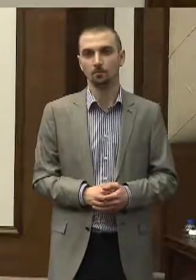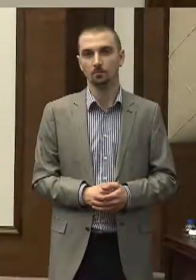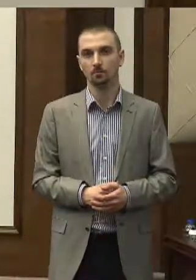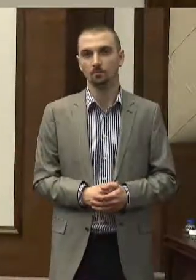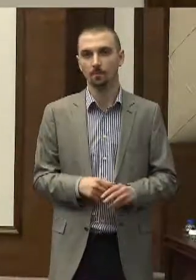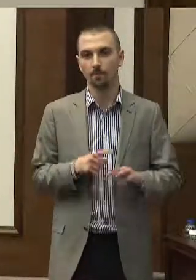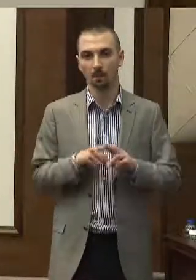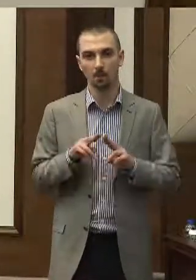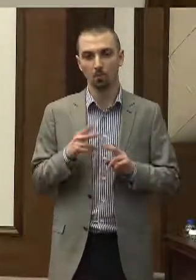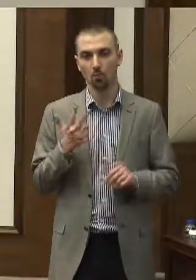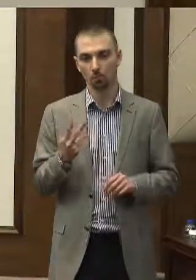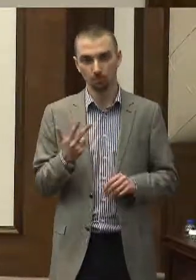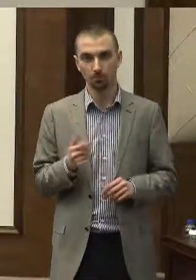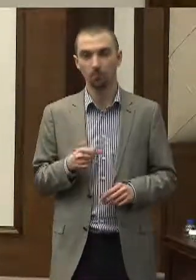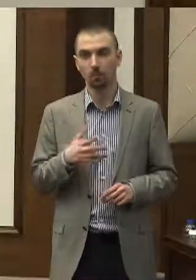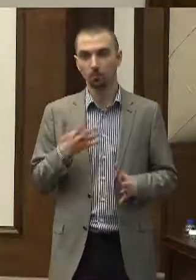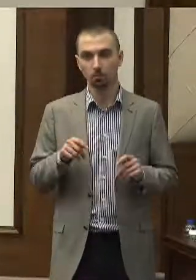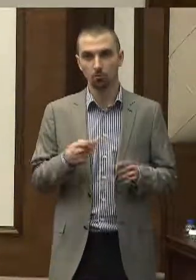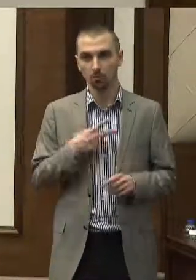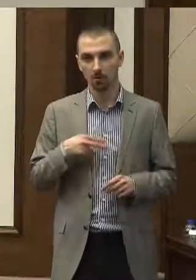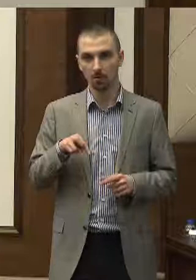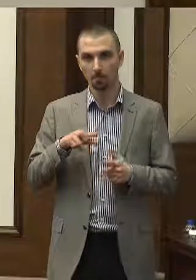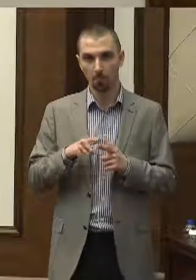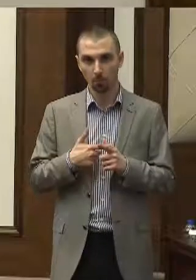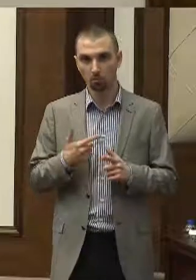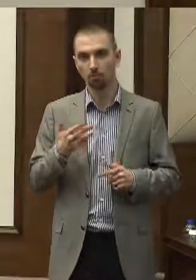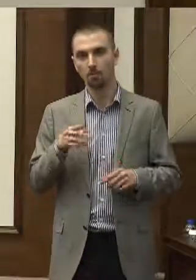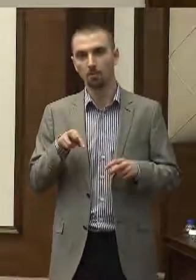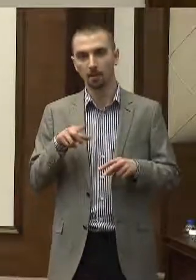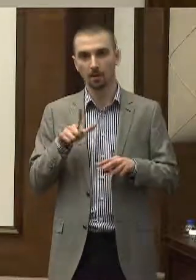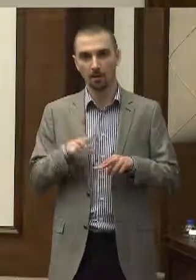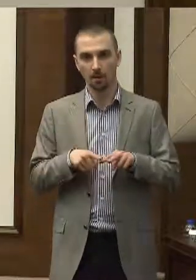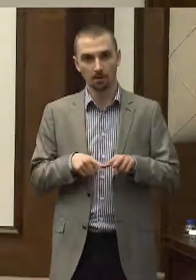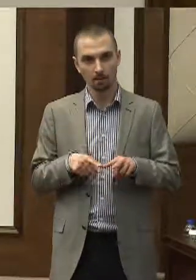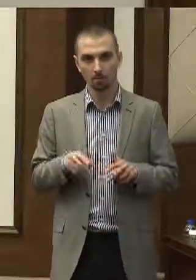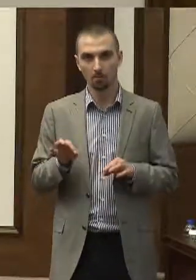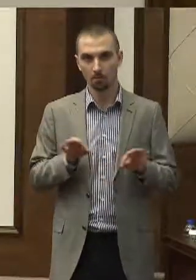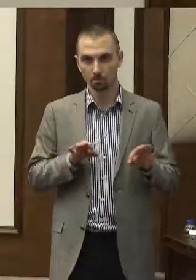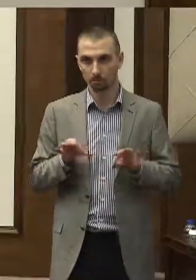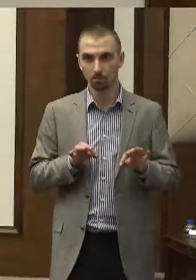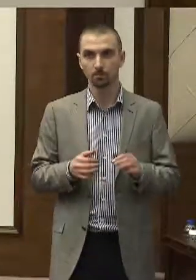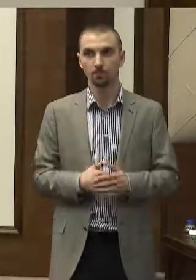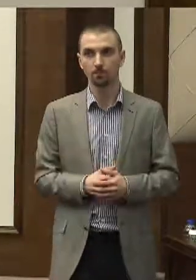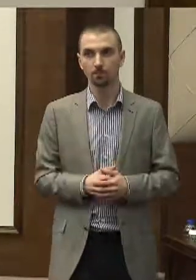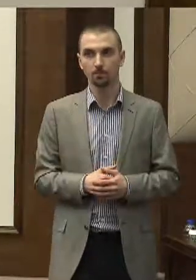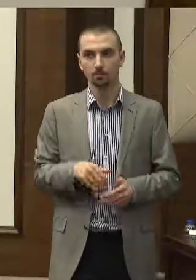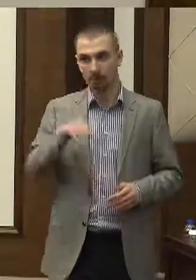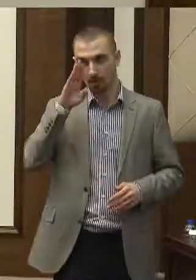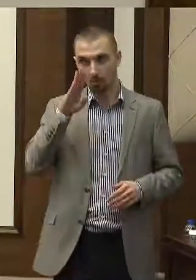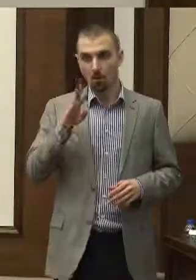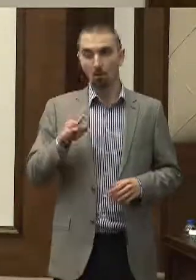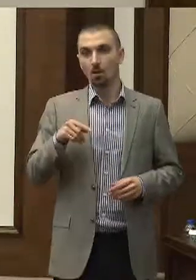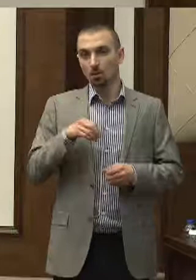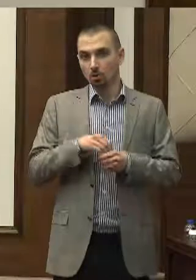Ek gündem 3. Büyükçekmece Belediyesi Plan ve Proje Müdürlüğü Başkanlık Makamına İstanbul İmar Yönetmeliği'nin